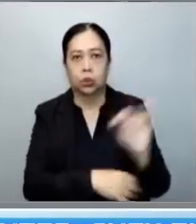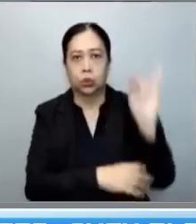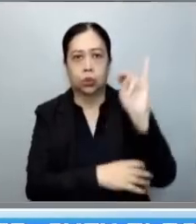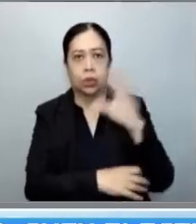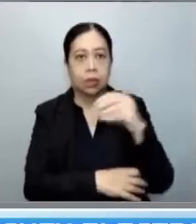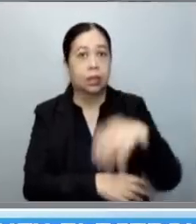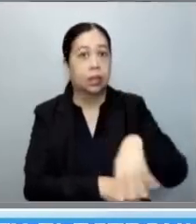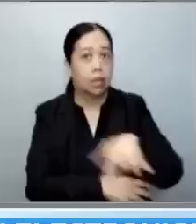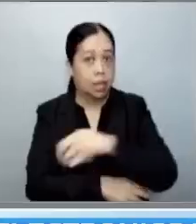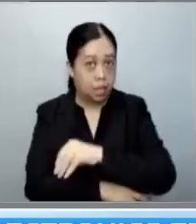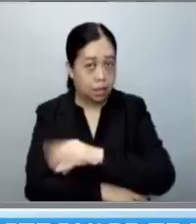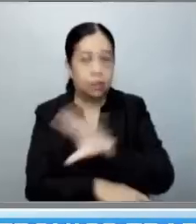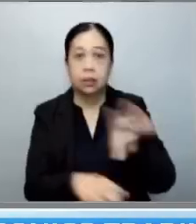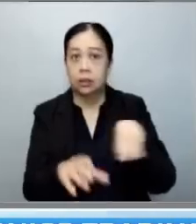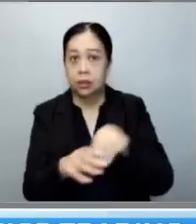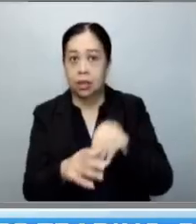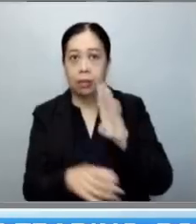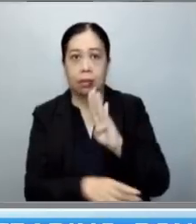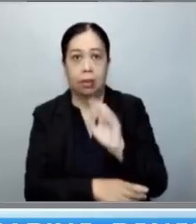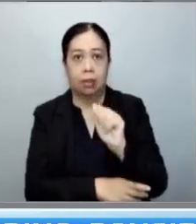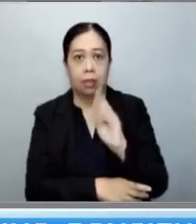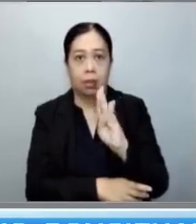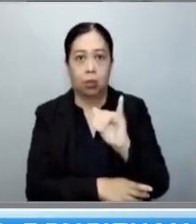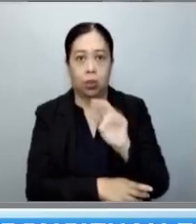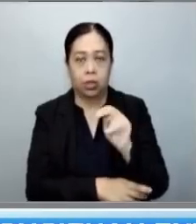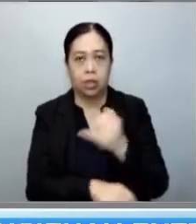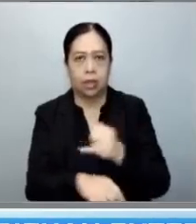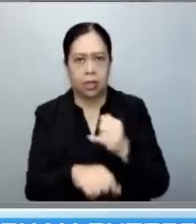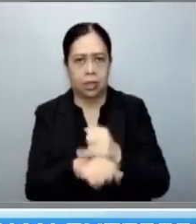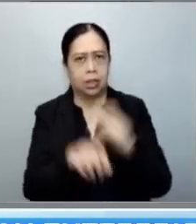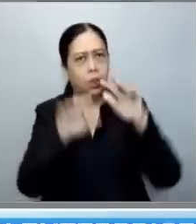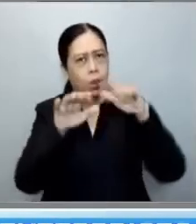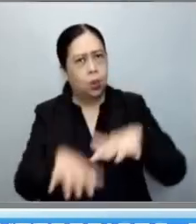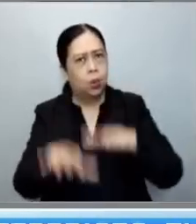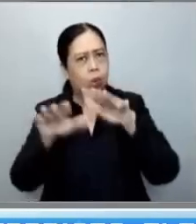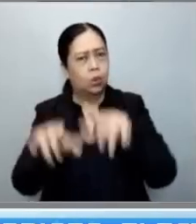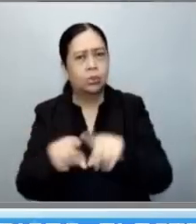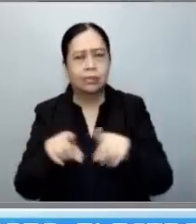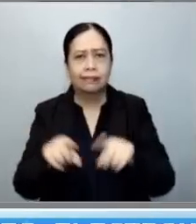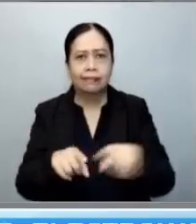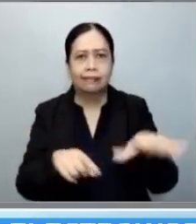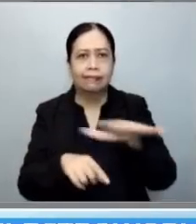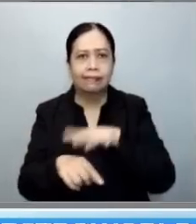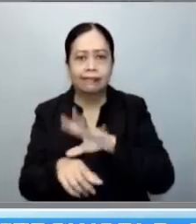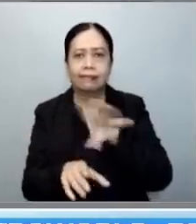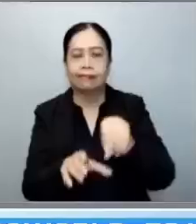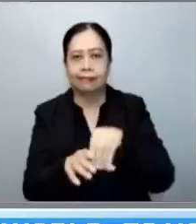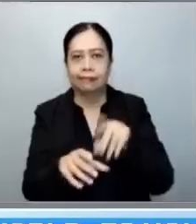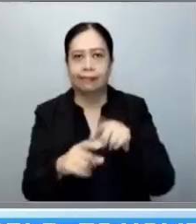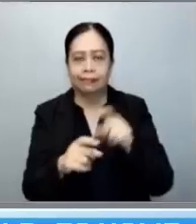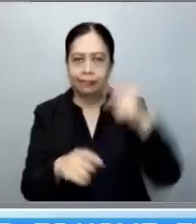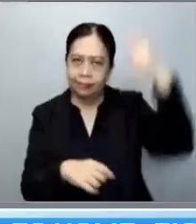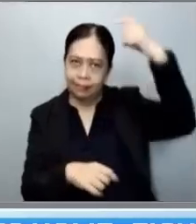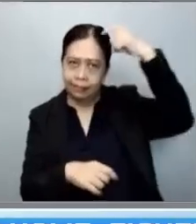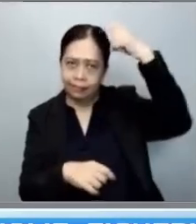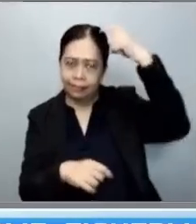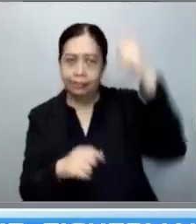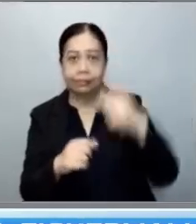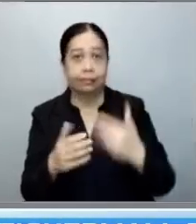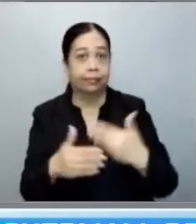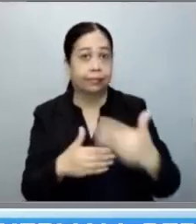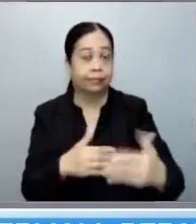kasama ang Babuyan Islands. Maalon din sa mga baybaying dagat na sakop ng Batanes. Sa mga susunod na